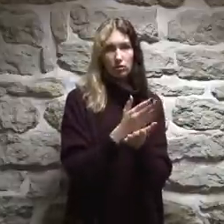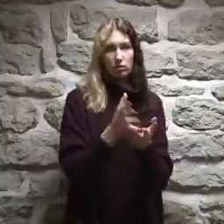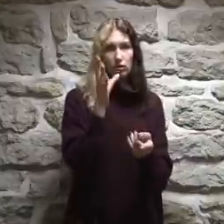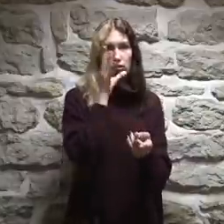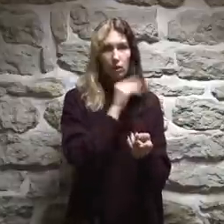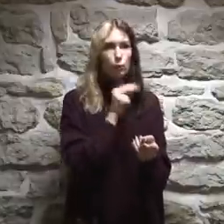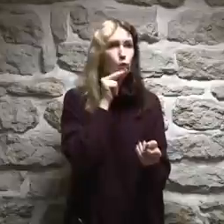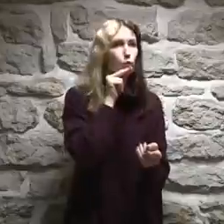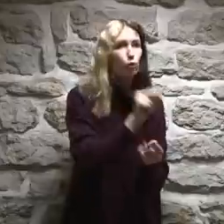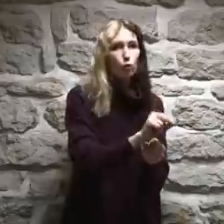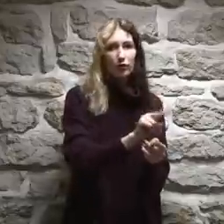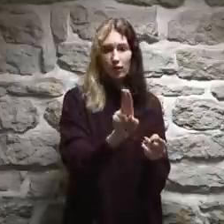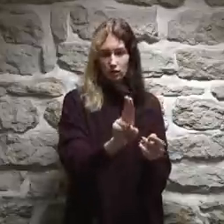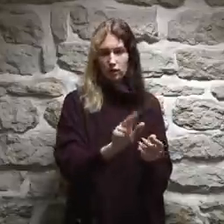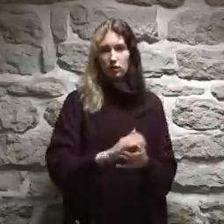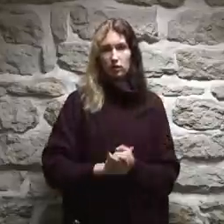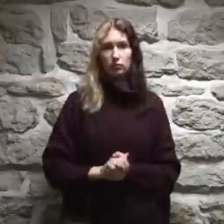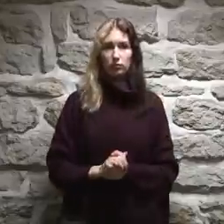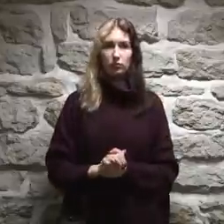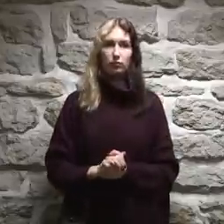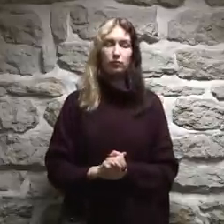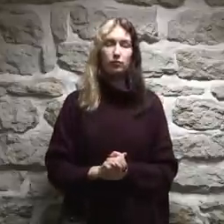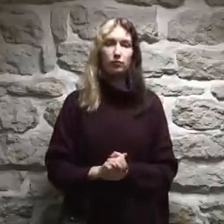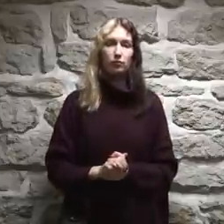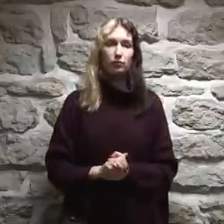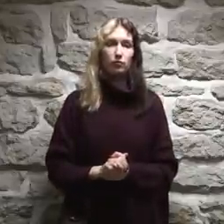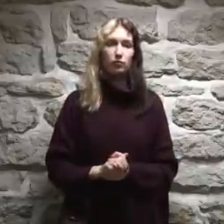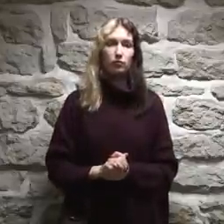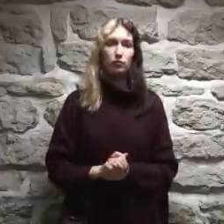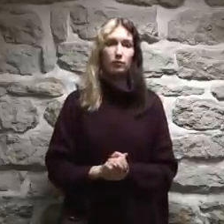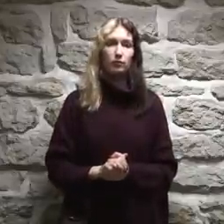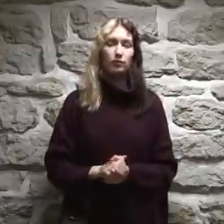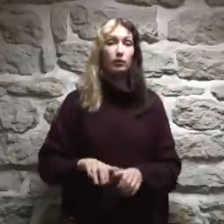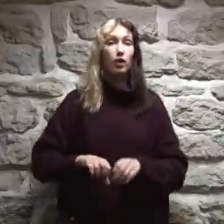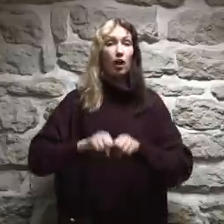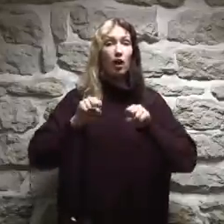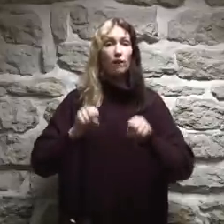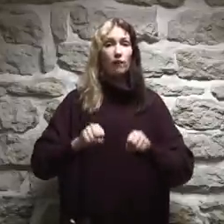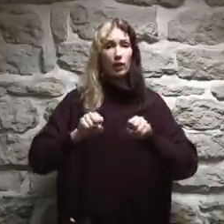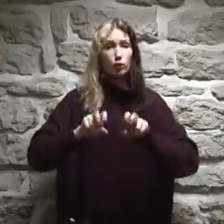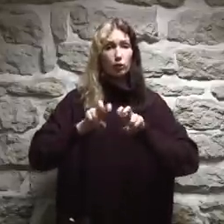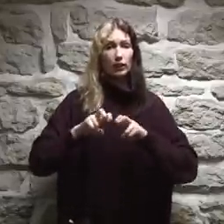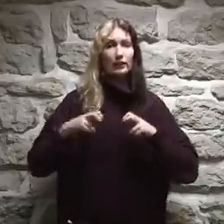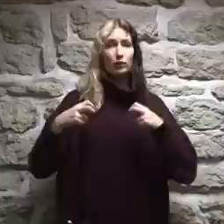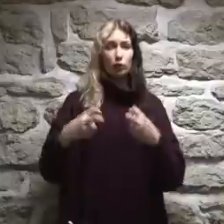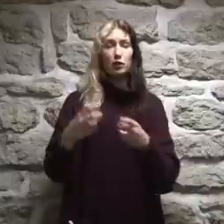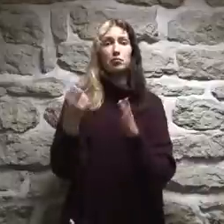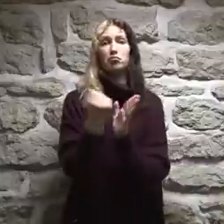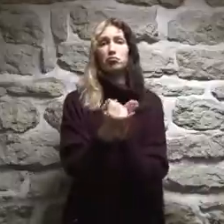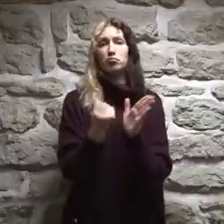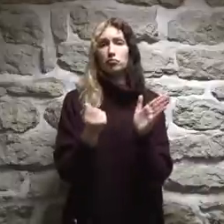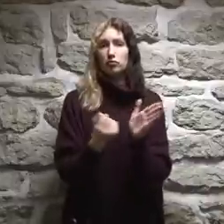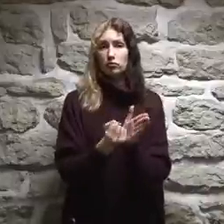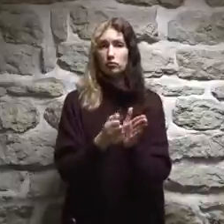on süüdi. Ja valitsuse istungil kiitsime heaks